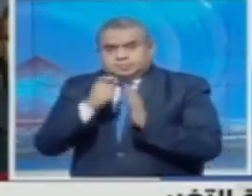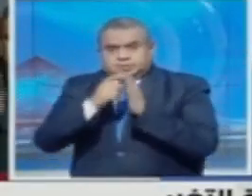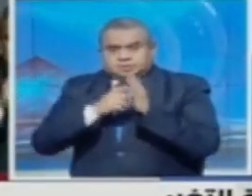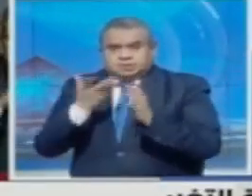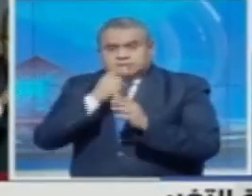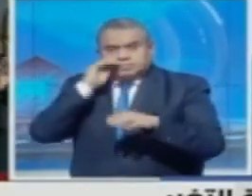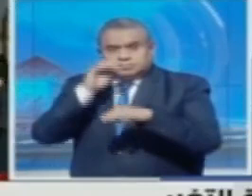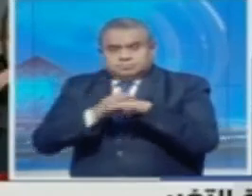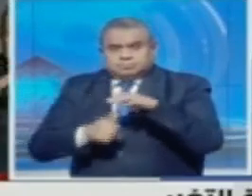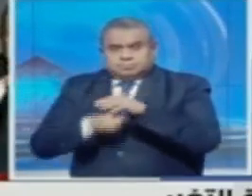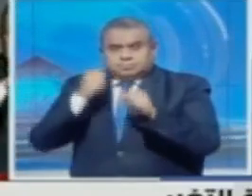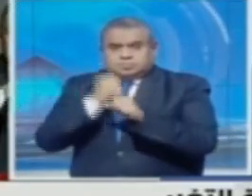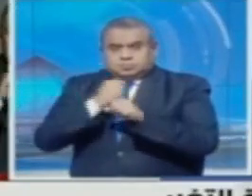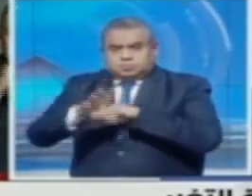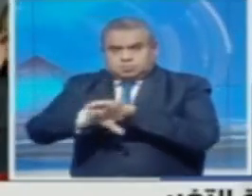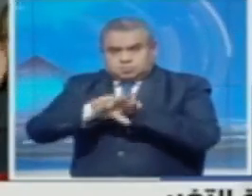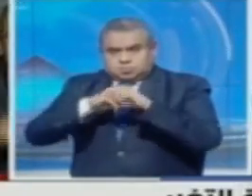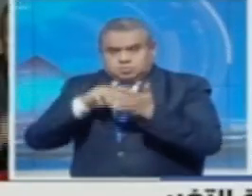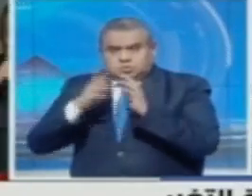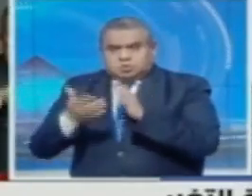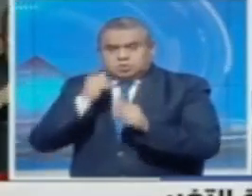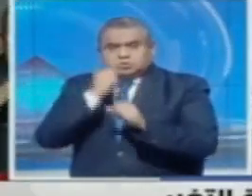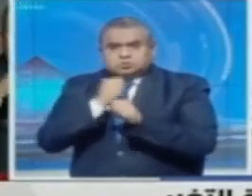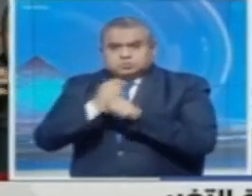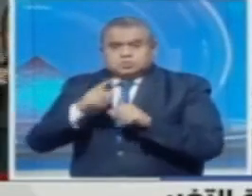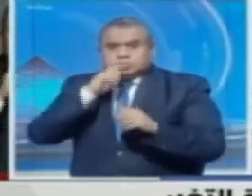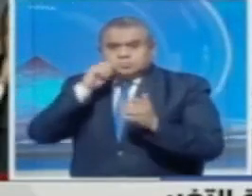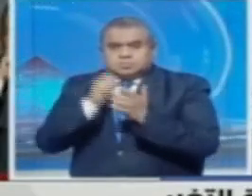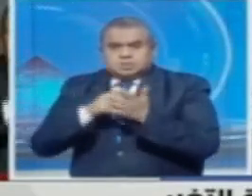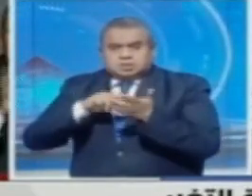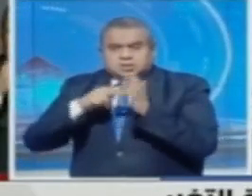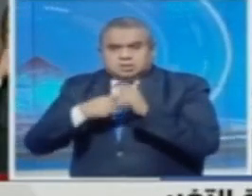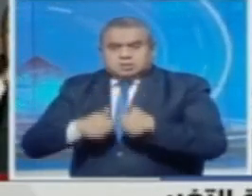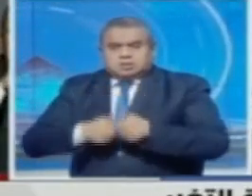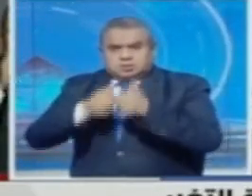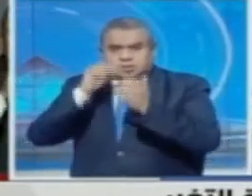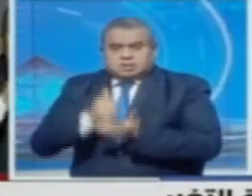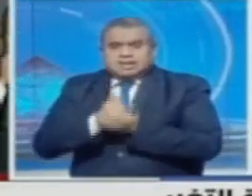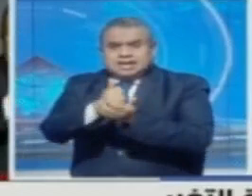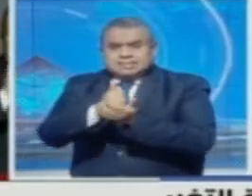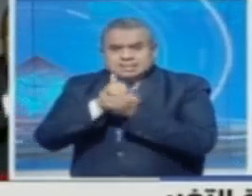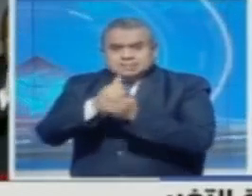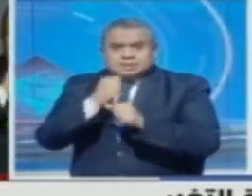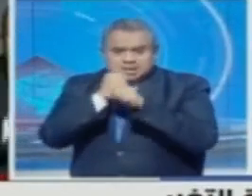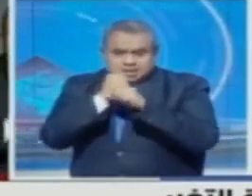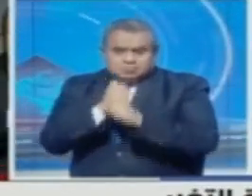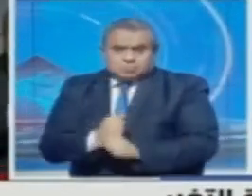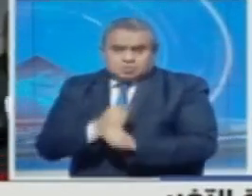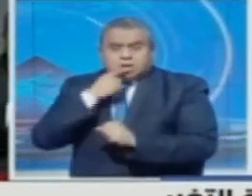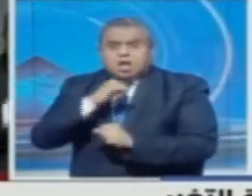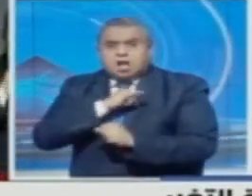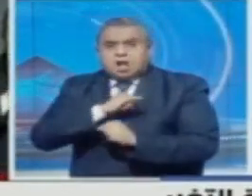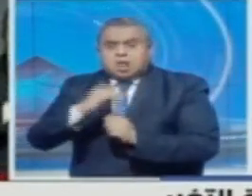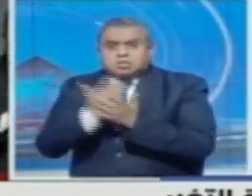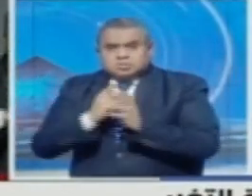تسجيل وجهة نظرنا في الموضوع ككل، لا يفوتني أن أشدد على أن تمويل التنمية المستدامة أمر جوهري